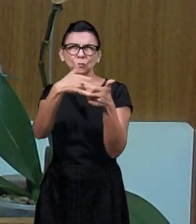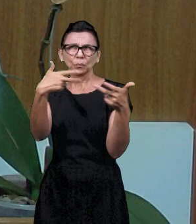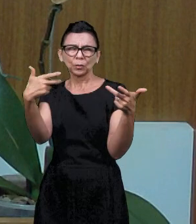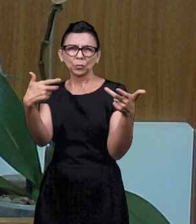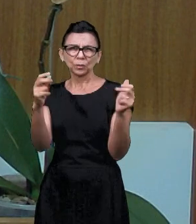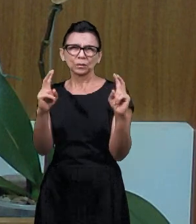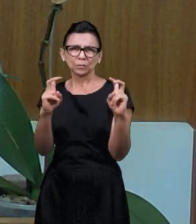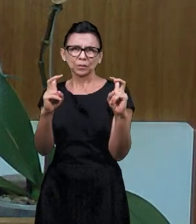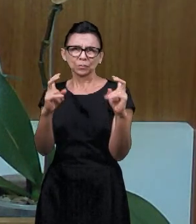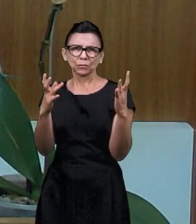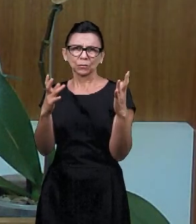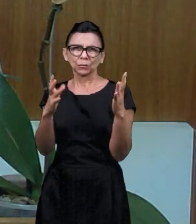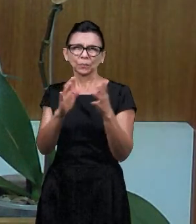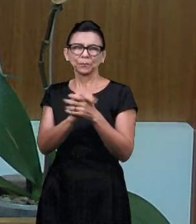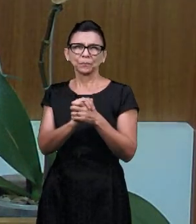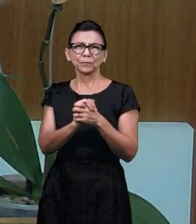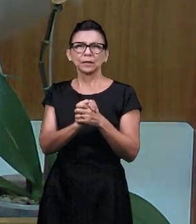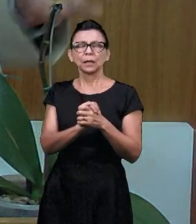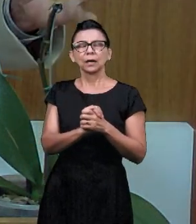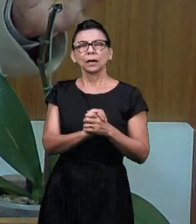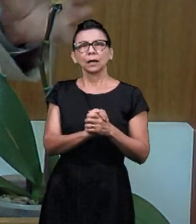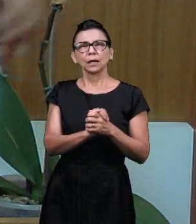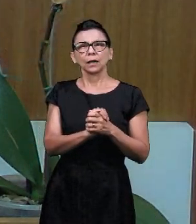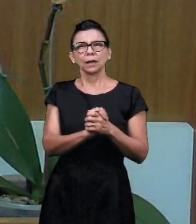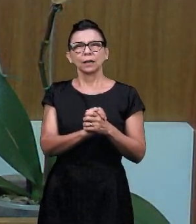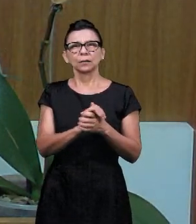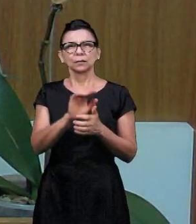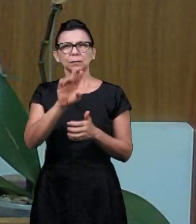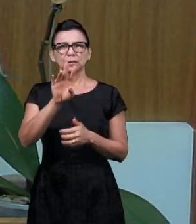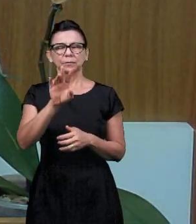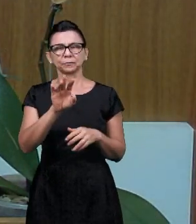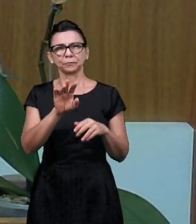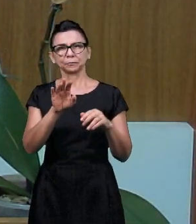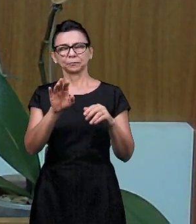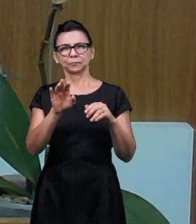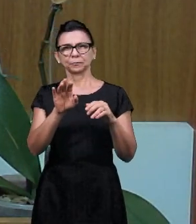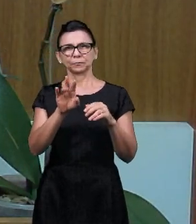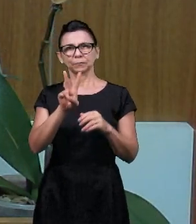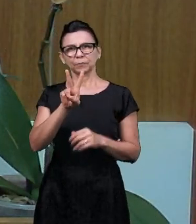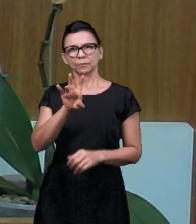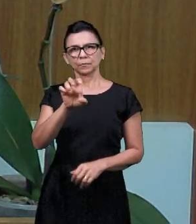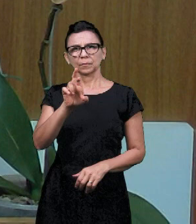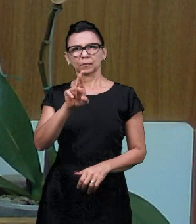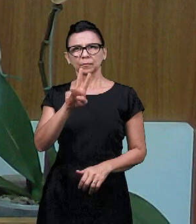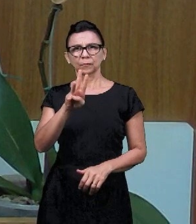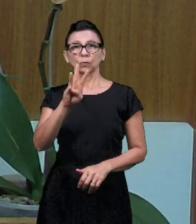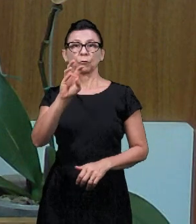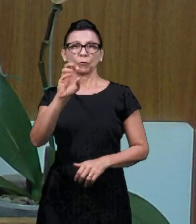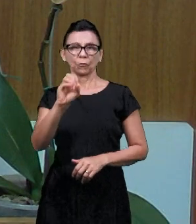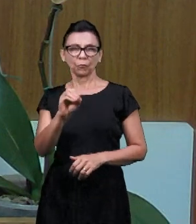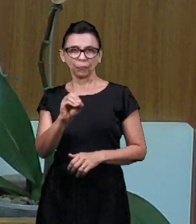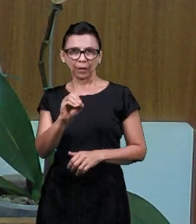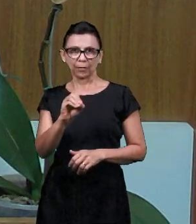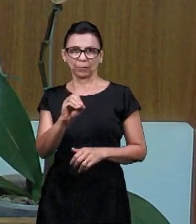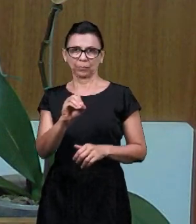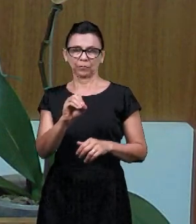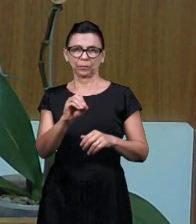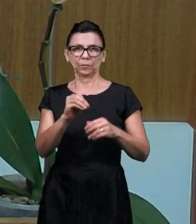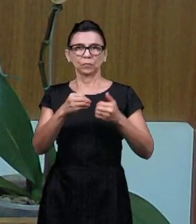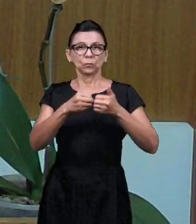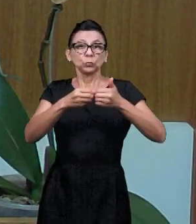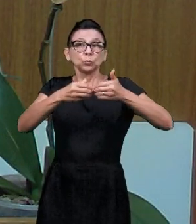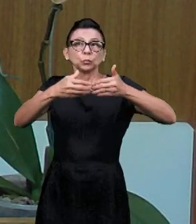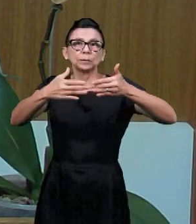verbe. La parole comme verbe, au début, était le verbe. Donc la parole, c'est une